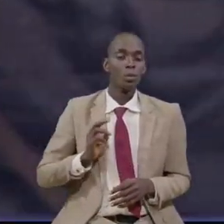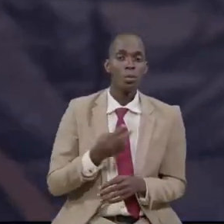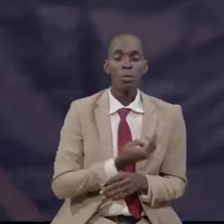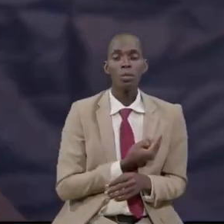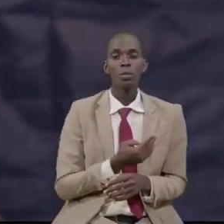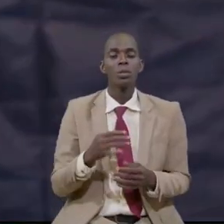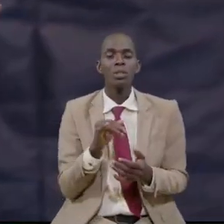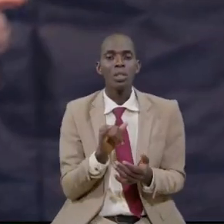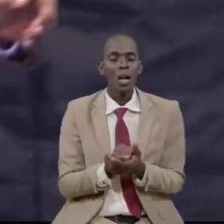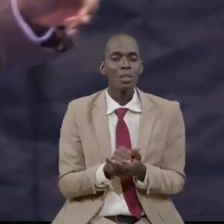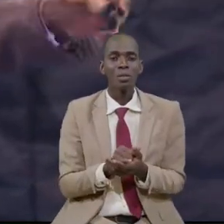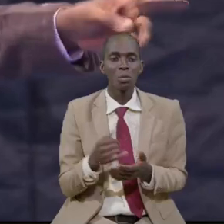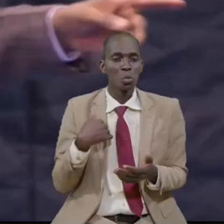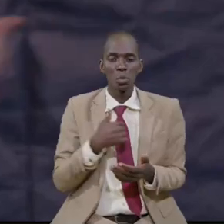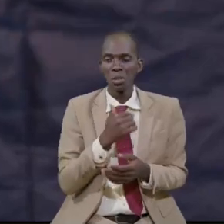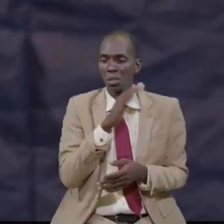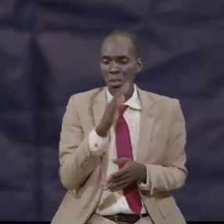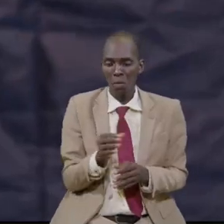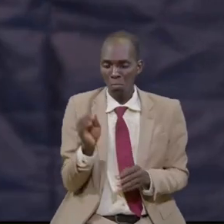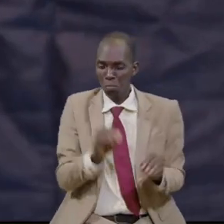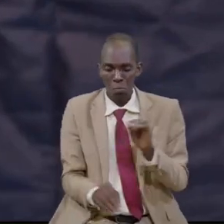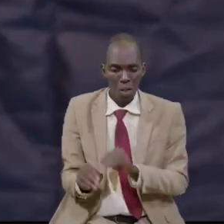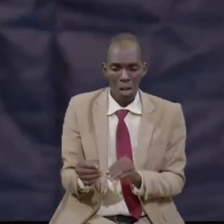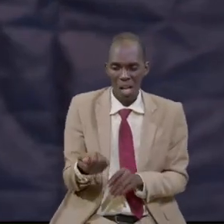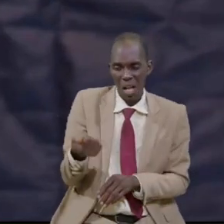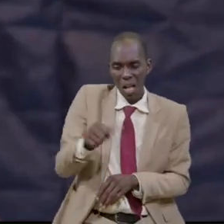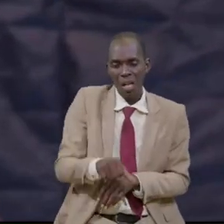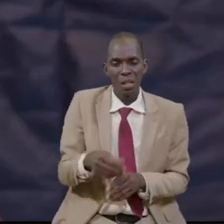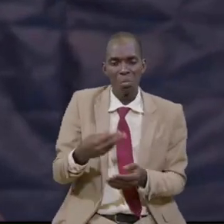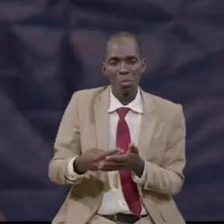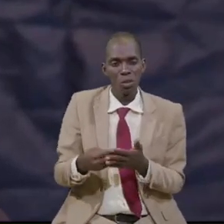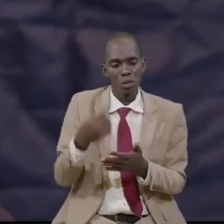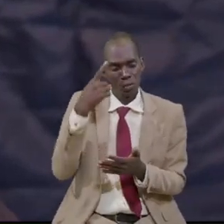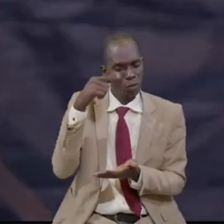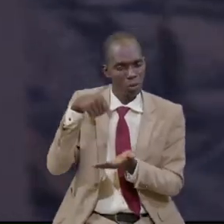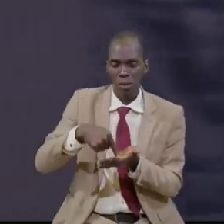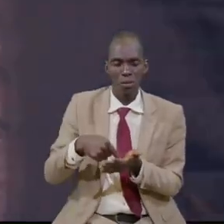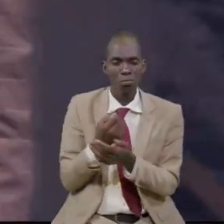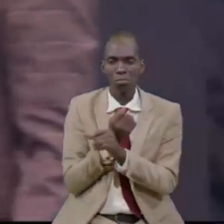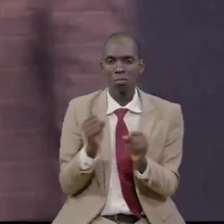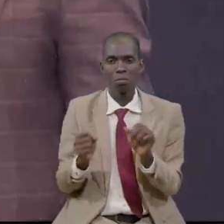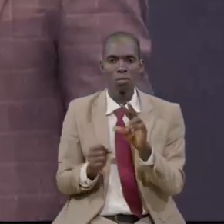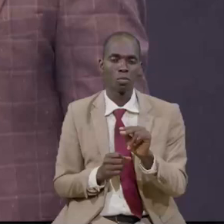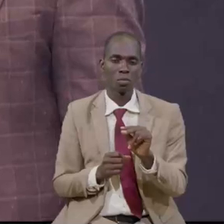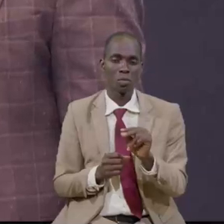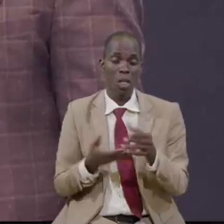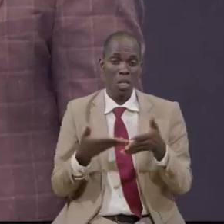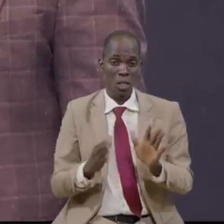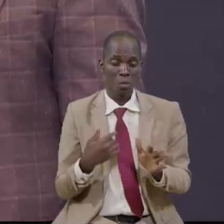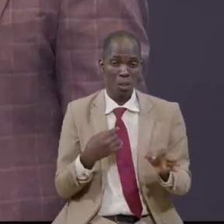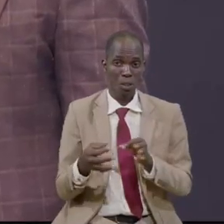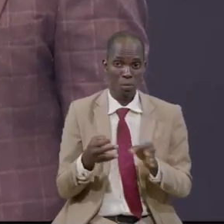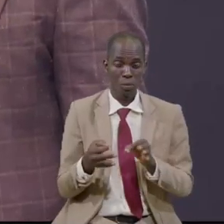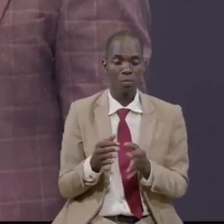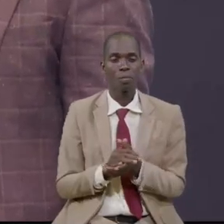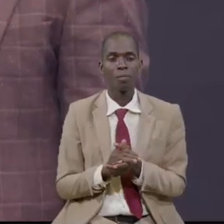et à quoi vous n'avez rien contribué pour l'acheter. Je le dis d'une autre manière. Il